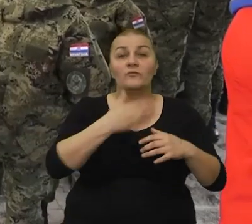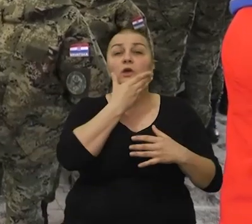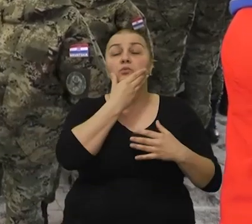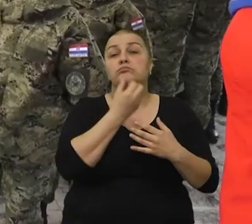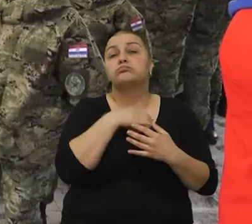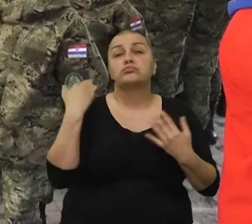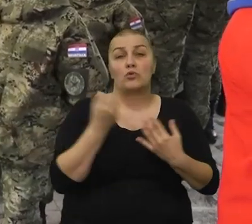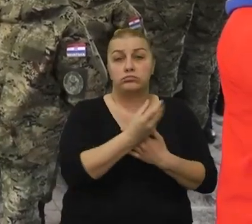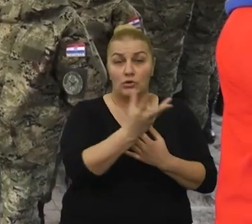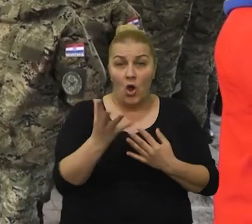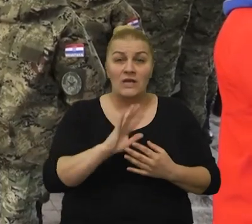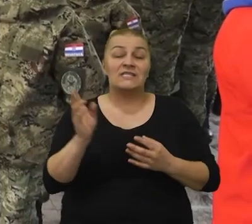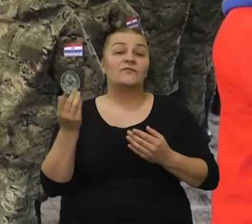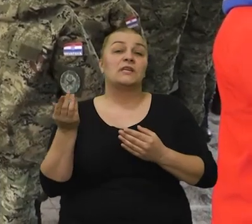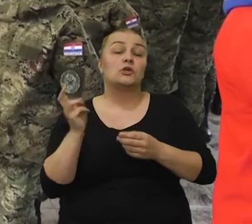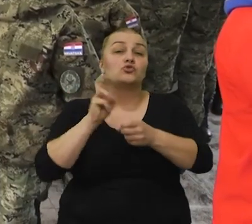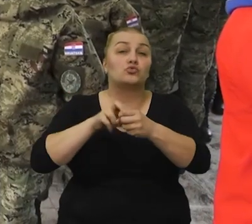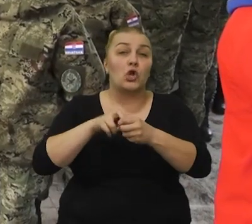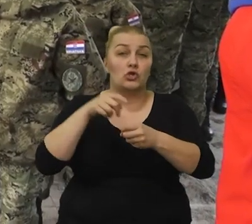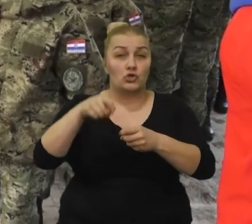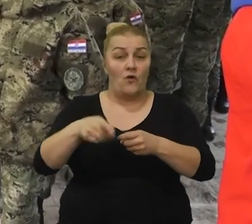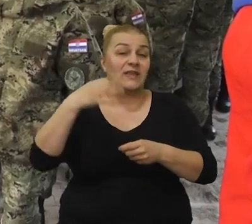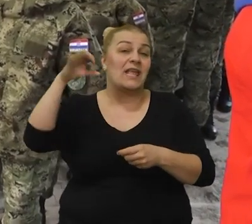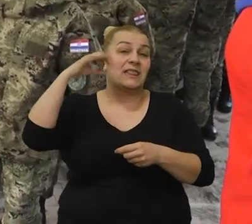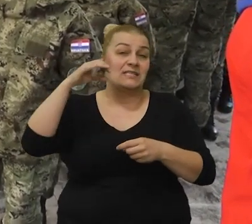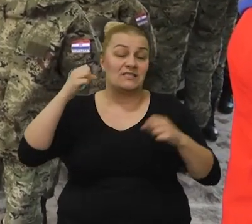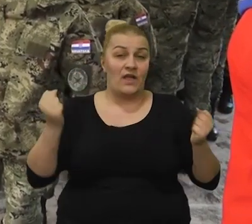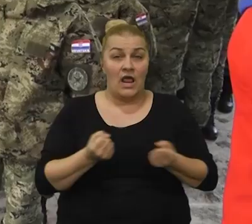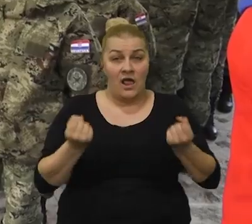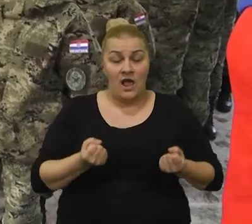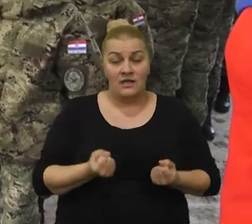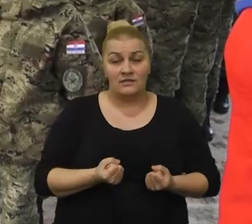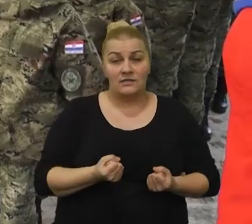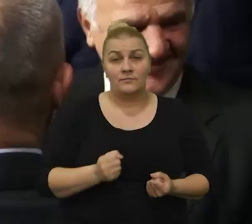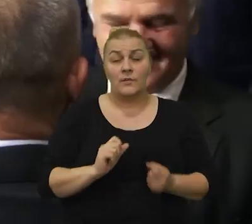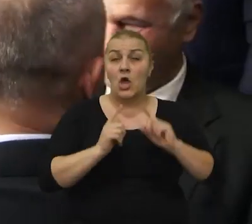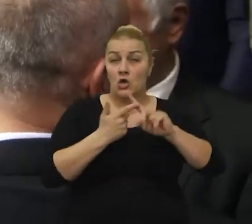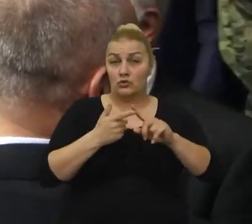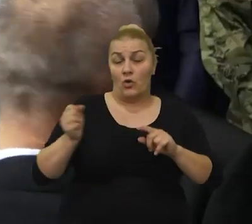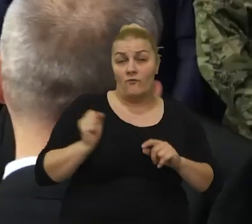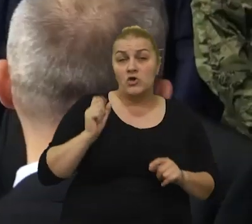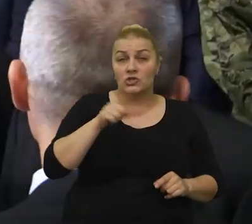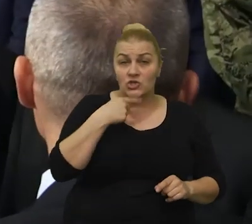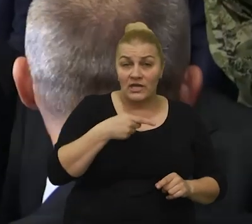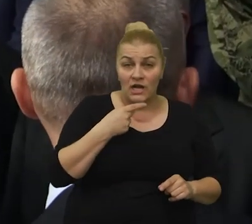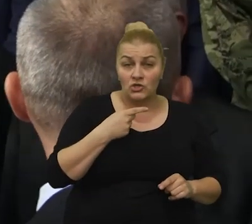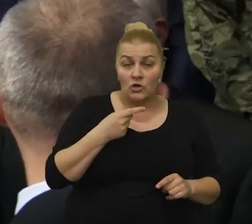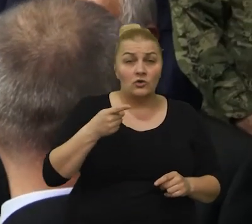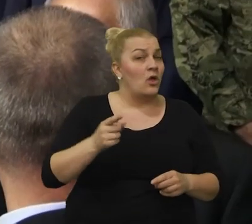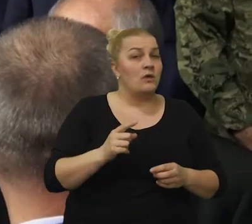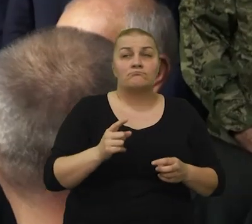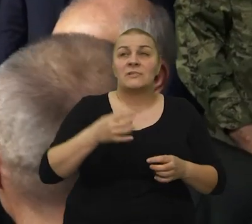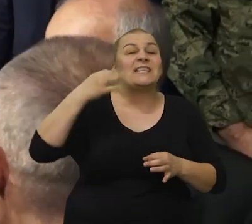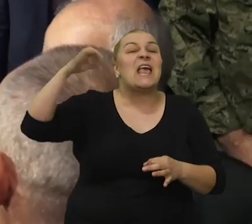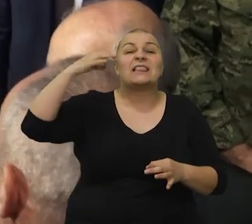danas ovdje u Splitu, svi sudionici ove zaista po mnogo čemu jedinstvene operacije. I drugo, vojnički rečeno, zaista je